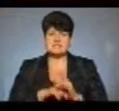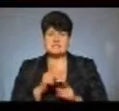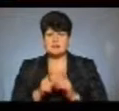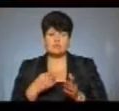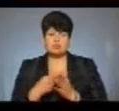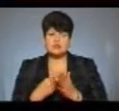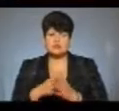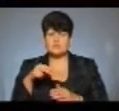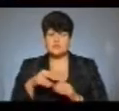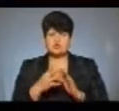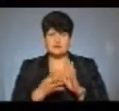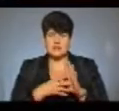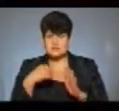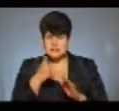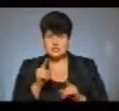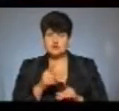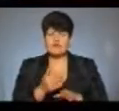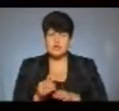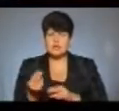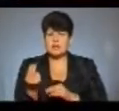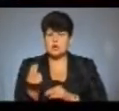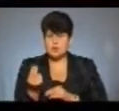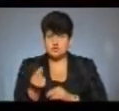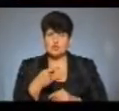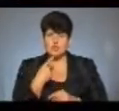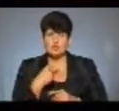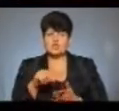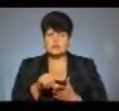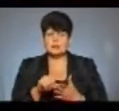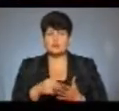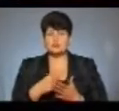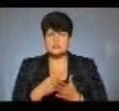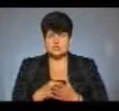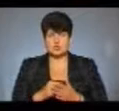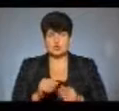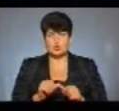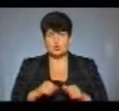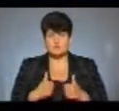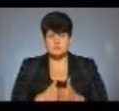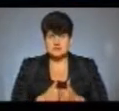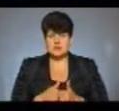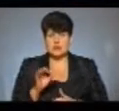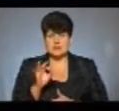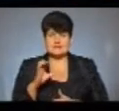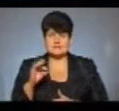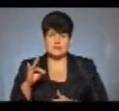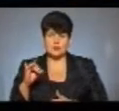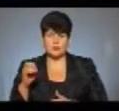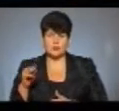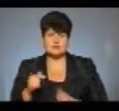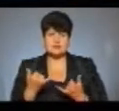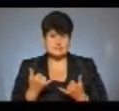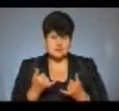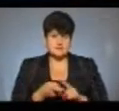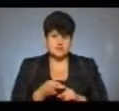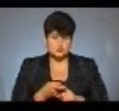бюджету на 2019 рік, на що виділили гроші, розповідає член бюджетної комісії Олег Сиротюк. Зараз в рамках субвенційних коштів